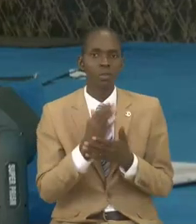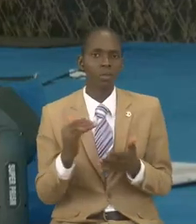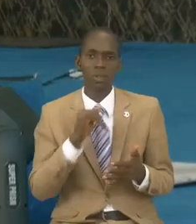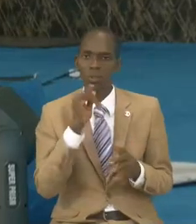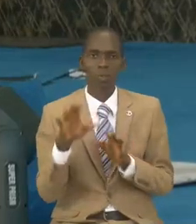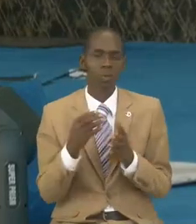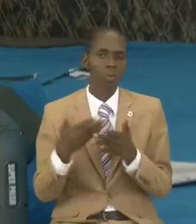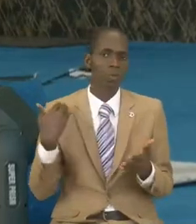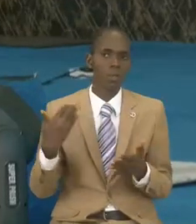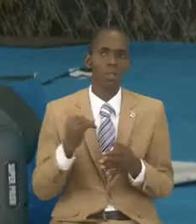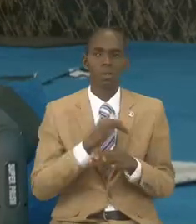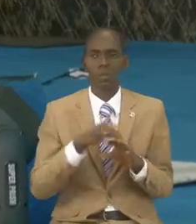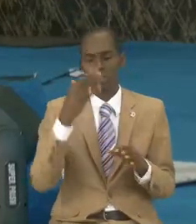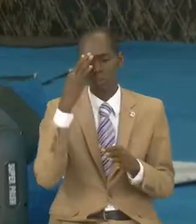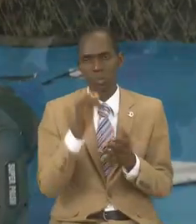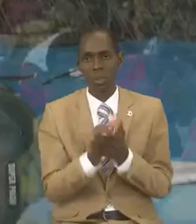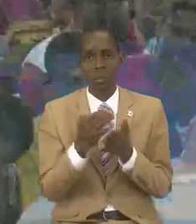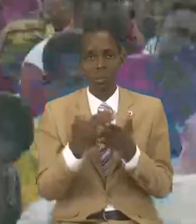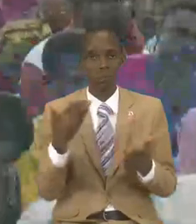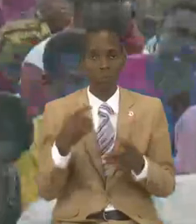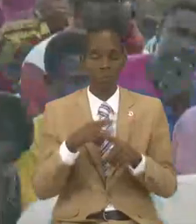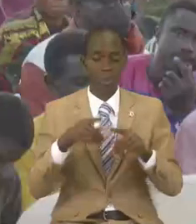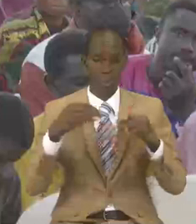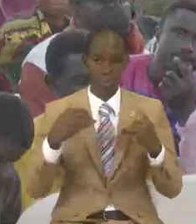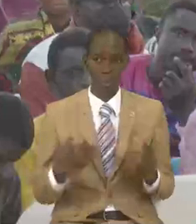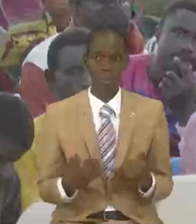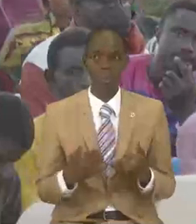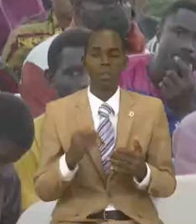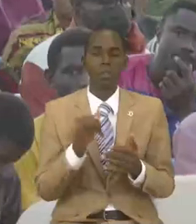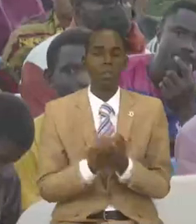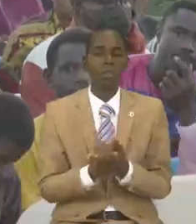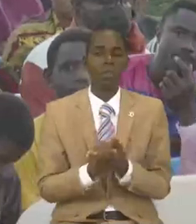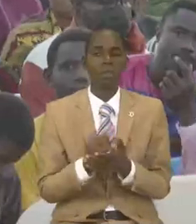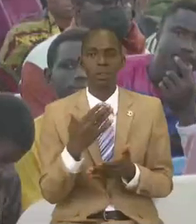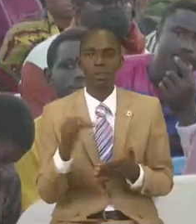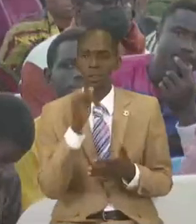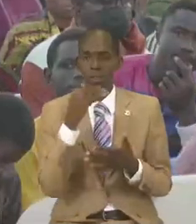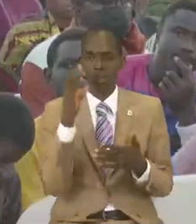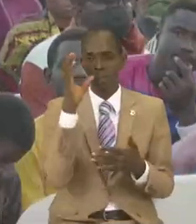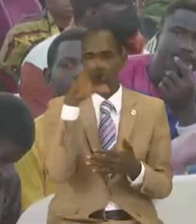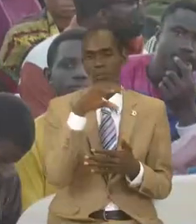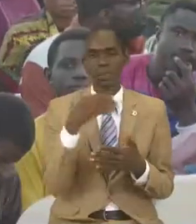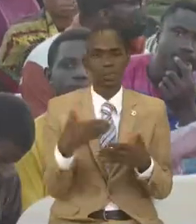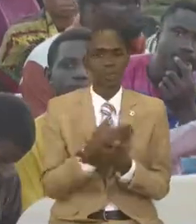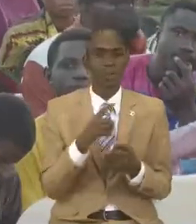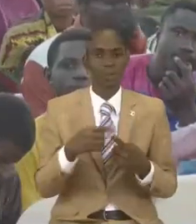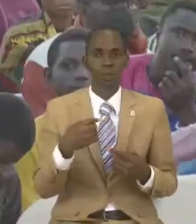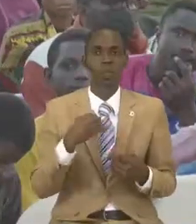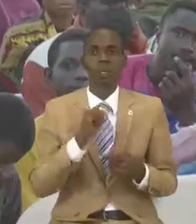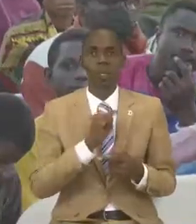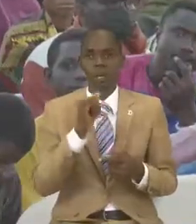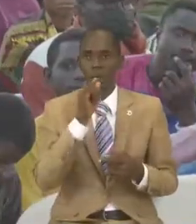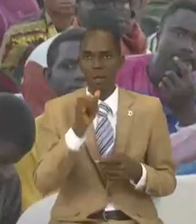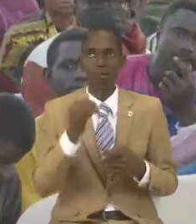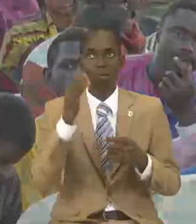pas avant. Je ne connaissais pas ce verset avant maintenant. Maintenant, ce verset est très nouveau pour moi. Je suis illuminé. Le moment